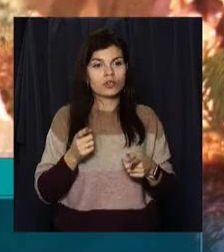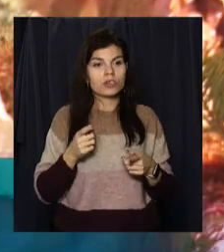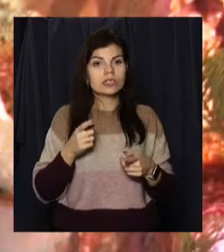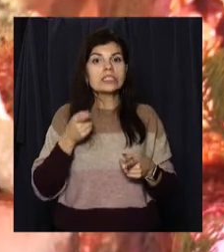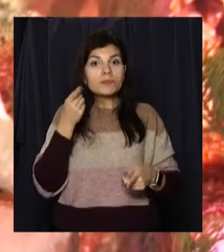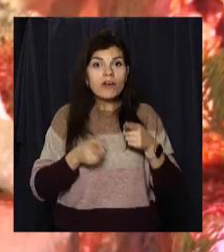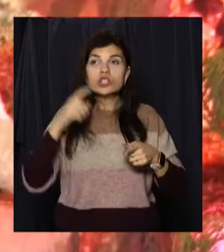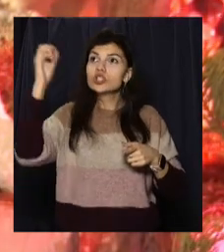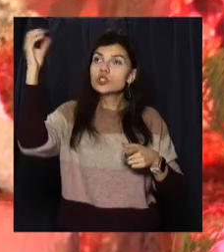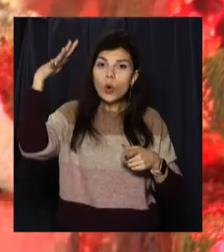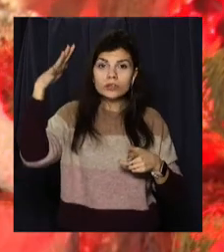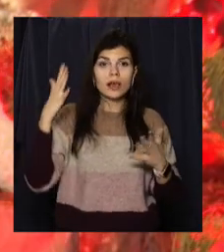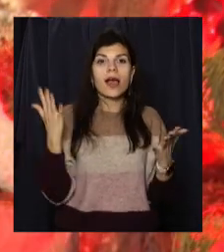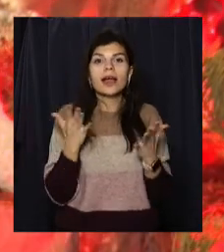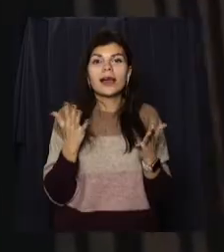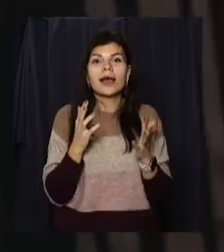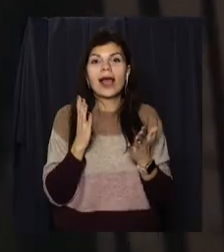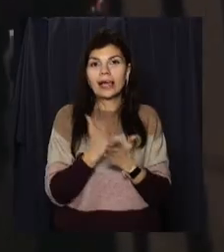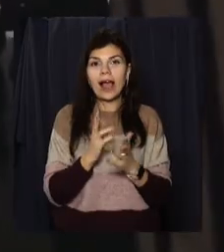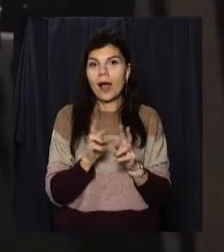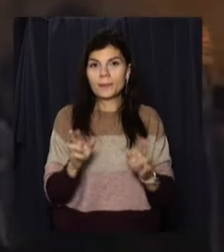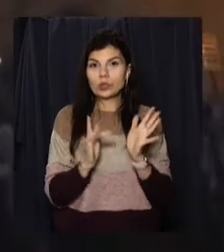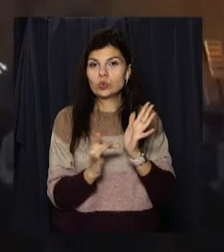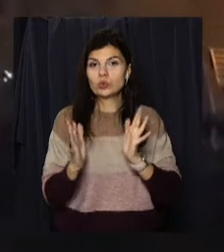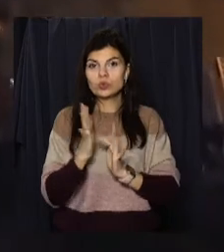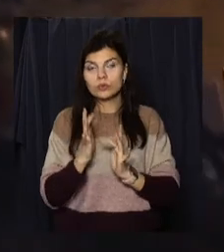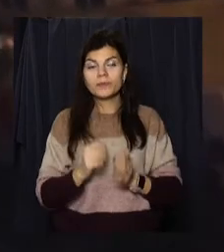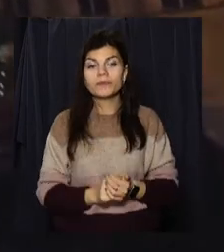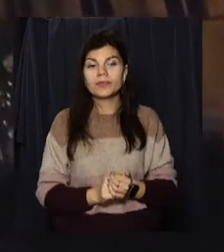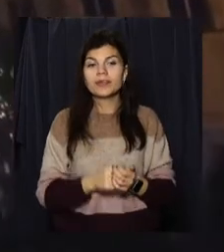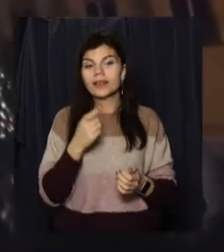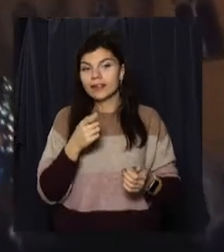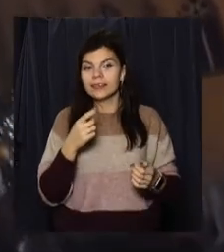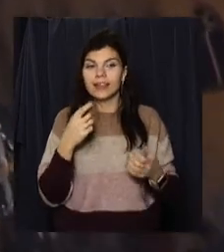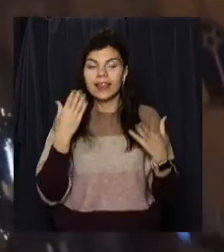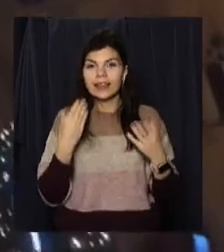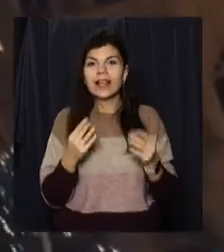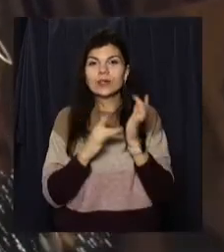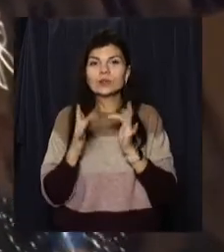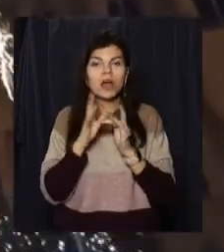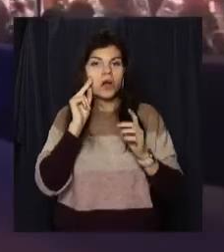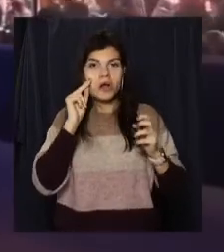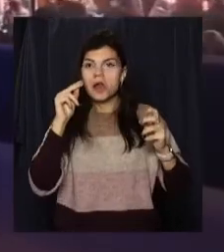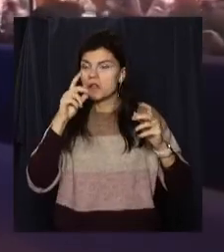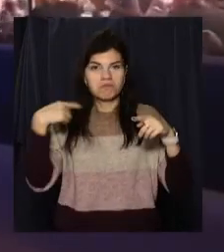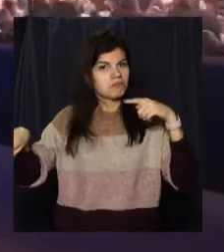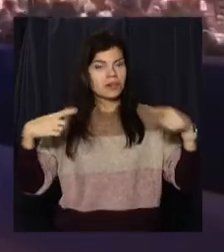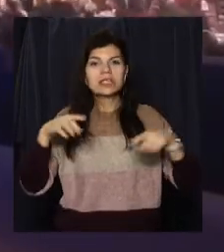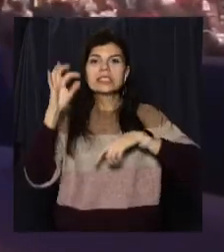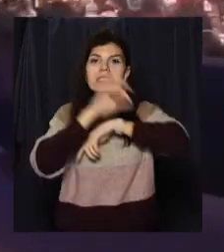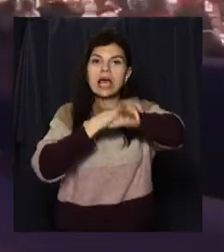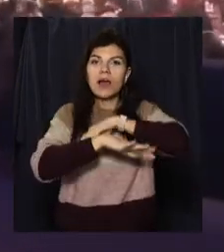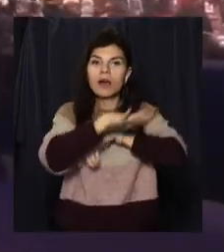сонця, яким є Ісус Христос. Православні католики святкують День народження Христа за різними календарями. Ми на Заході